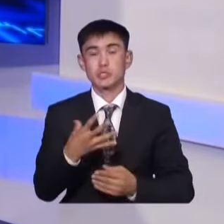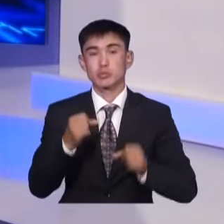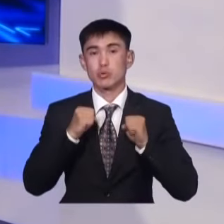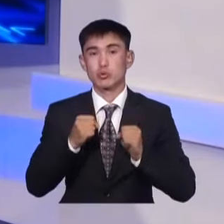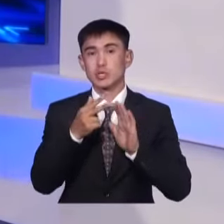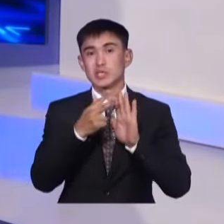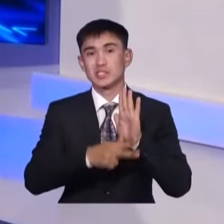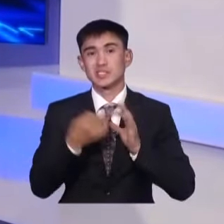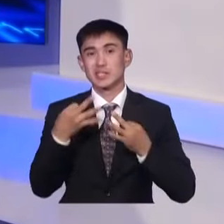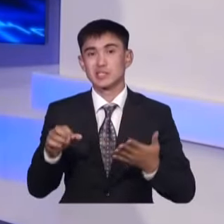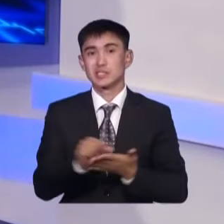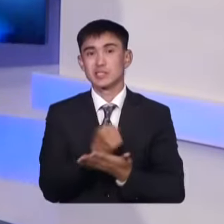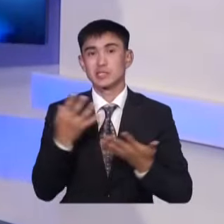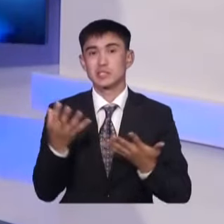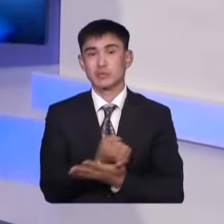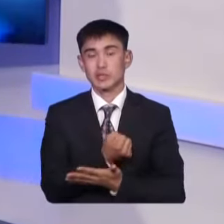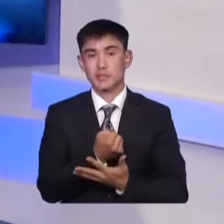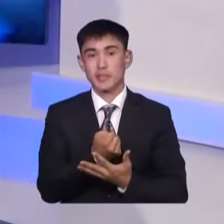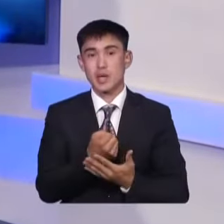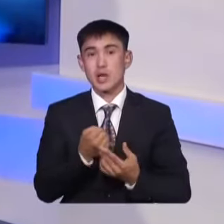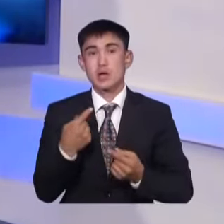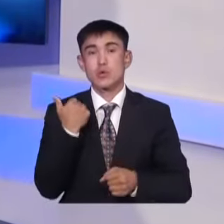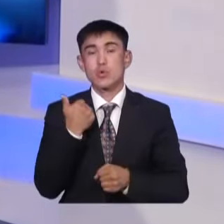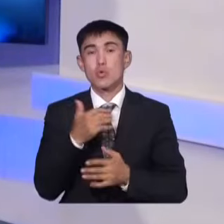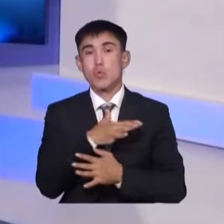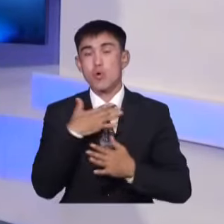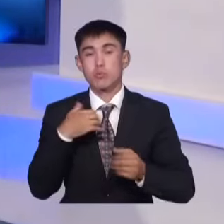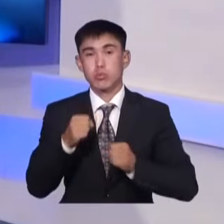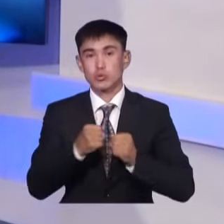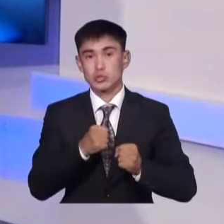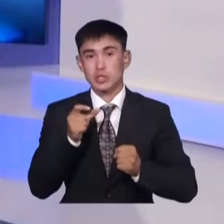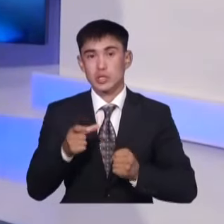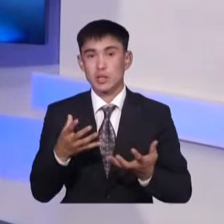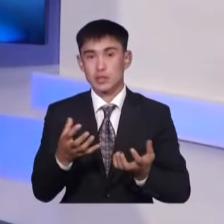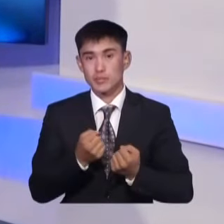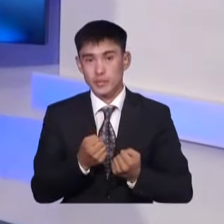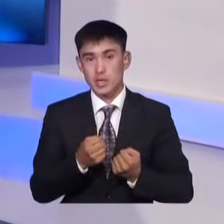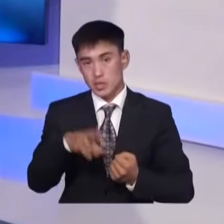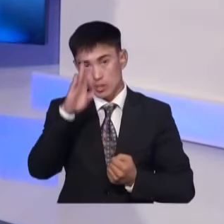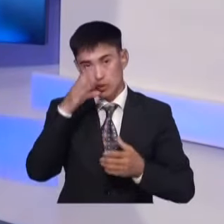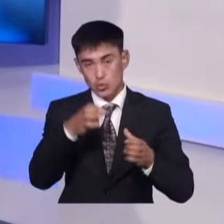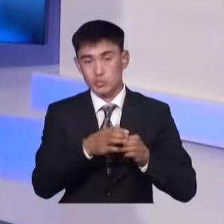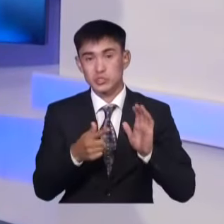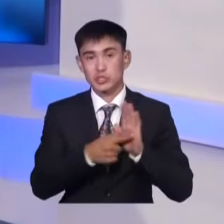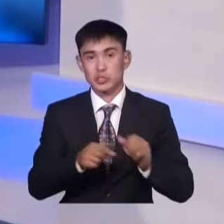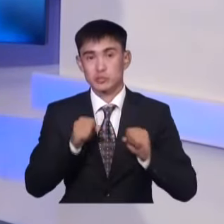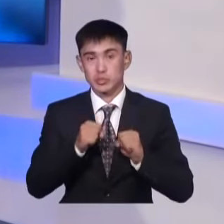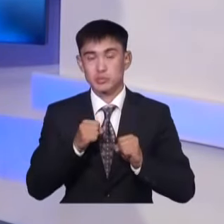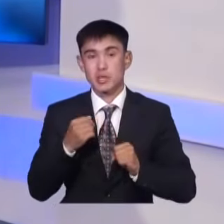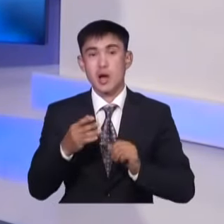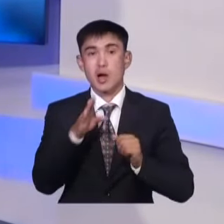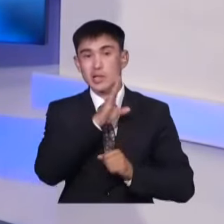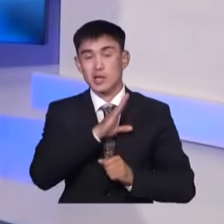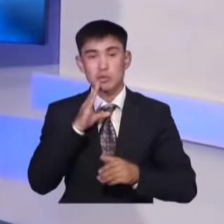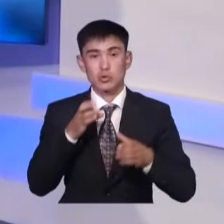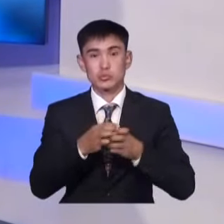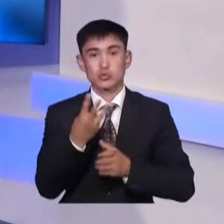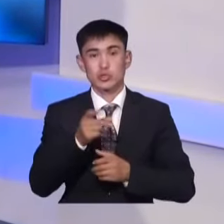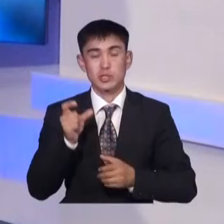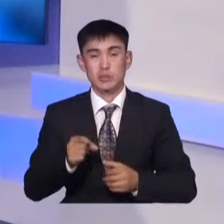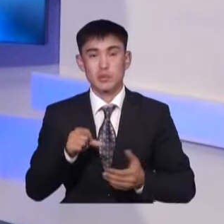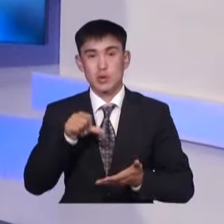спорт түрінен 80 лицензия жеңіп алды. Ең көп жолдама боксшыларға бұйырды. Ерлер құрамасынан 7 боксшы, ал әйелдер құрамасынан